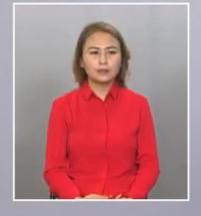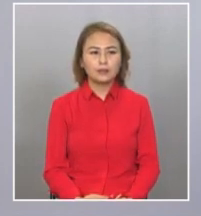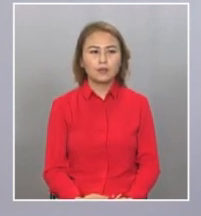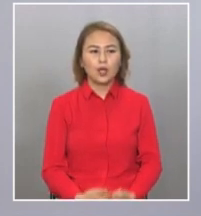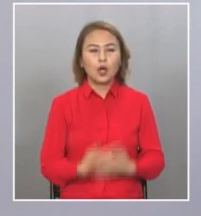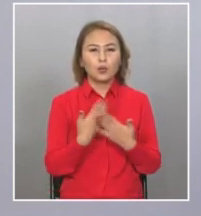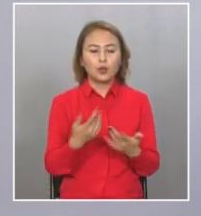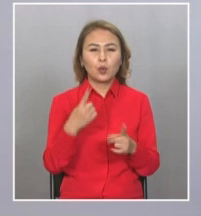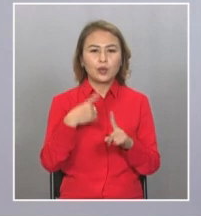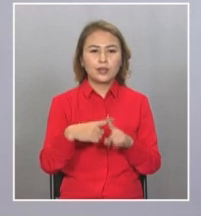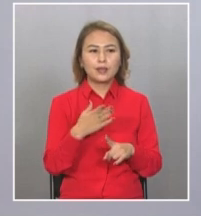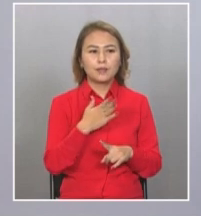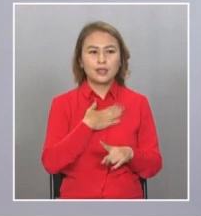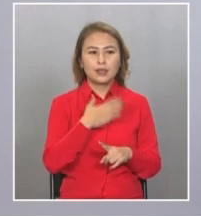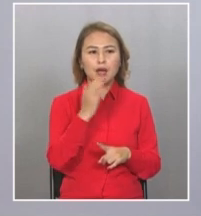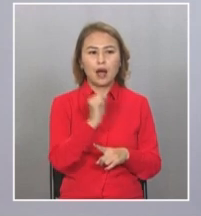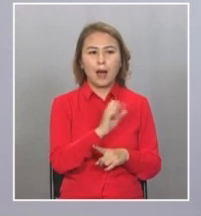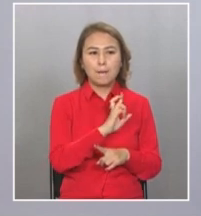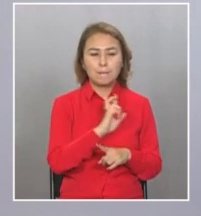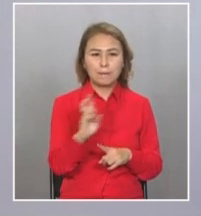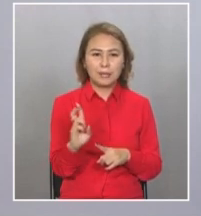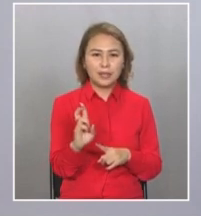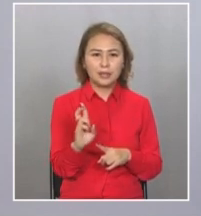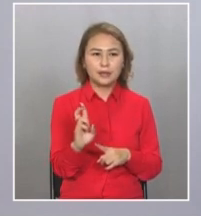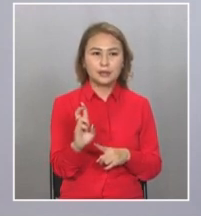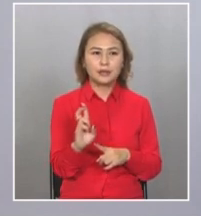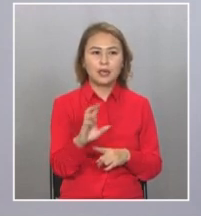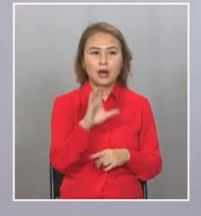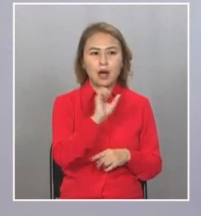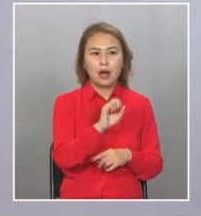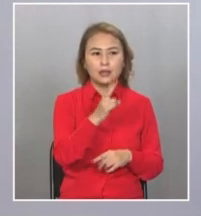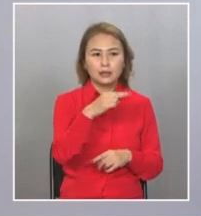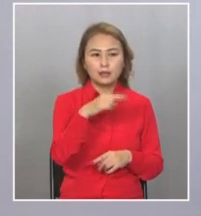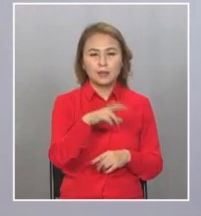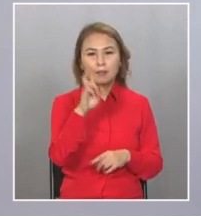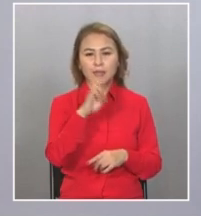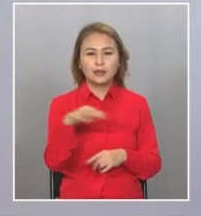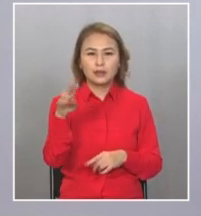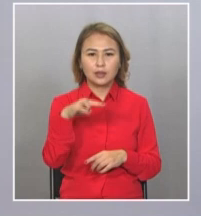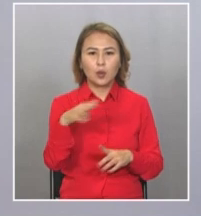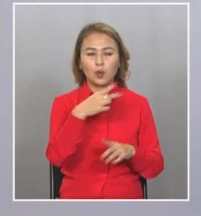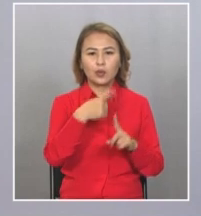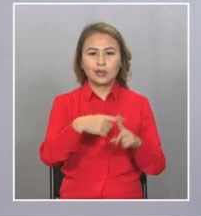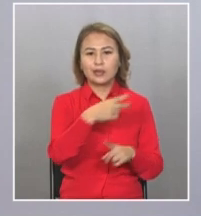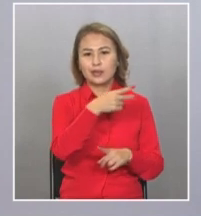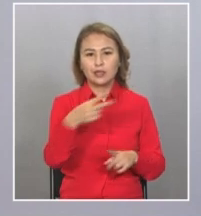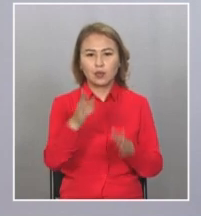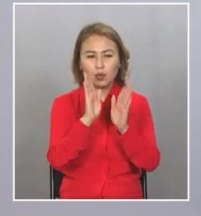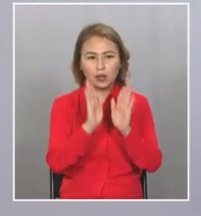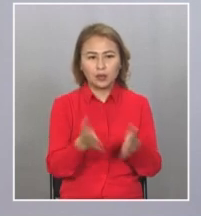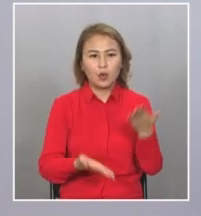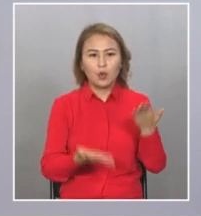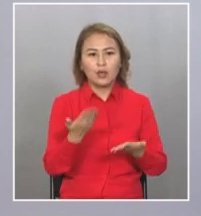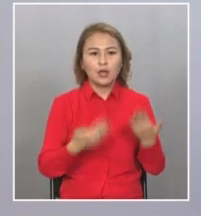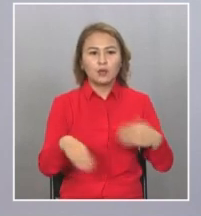бұл қосынды бізде АБ, ол АД-ы мен БД-ны кесінділерін қосындысына тең болатын көріп тұрмыз.